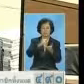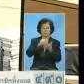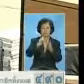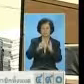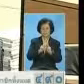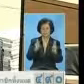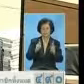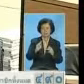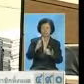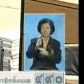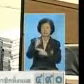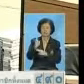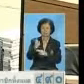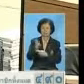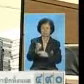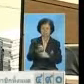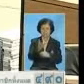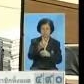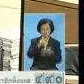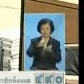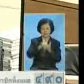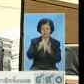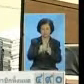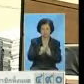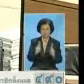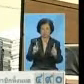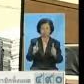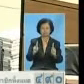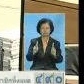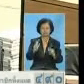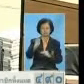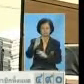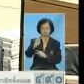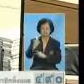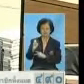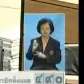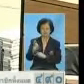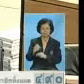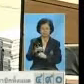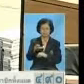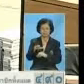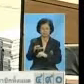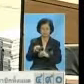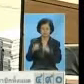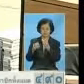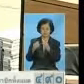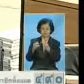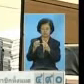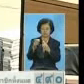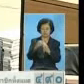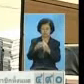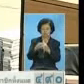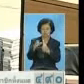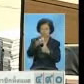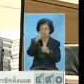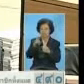การวิสามันอันนี้คือข้อเรียกร้องให้ตั้งเป็นคณะกรรมการวิสามันอีกส่วนนึงก็คือให้พิจารณาศึกษาและหามาตรการแก้